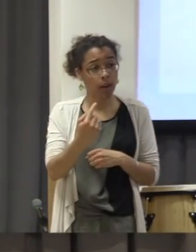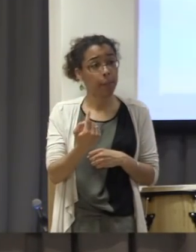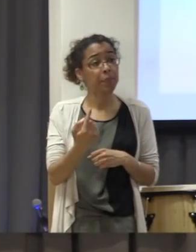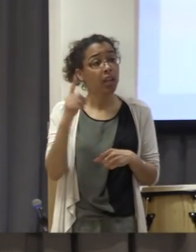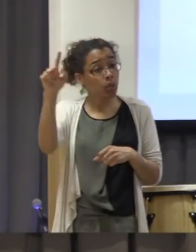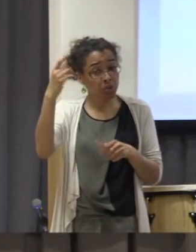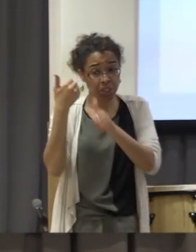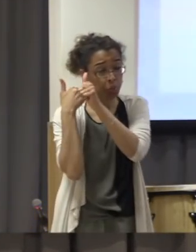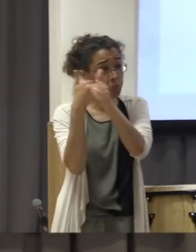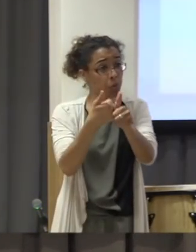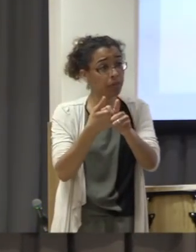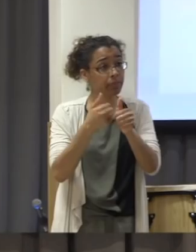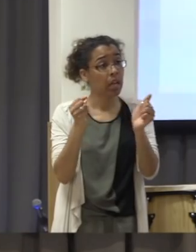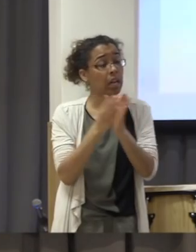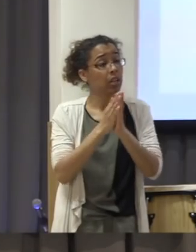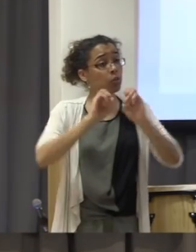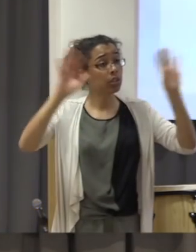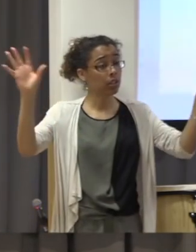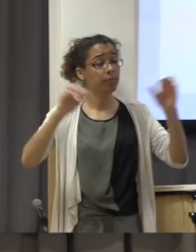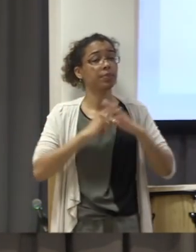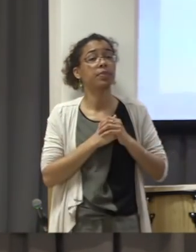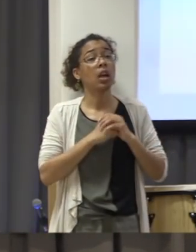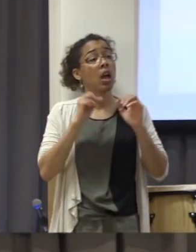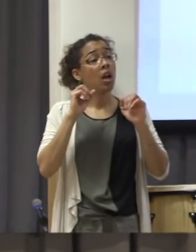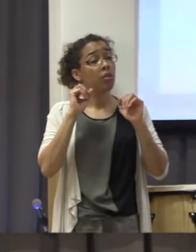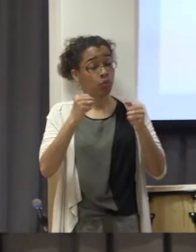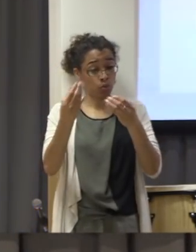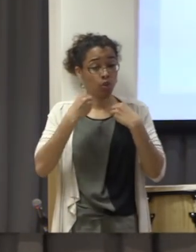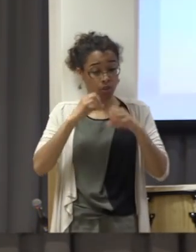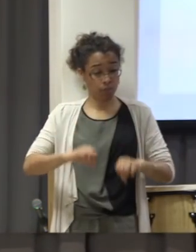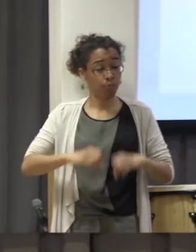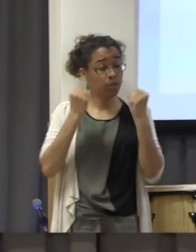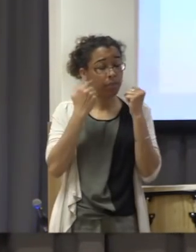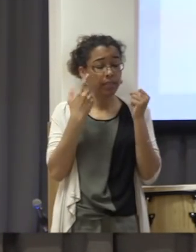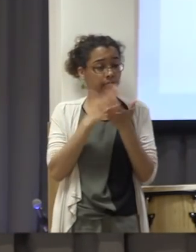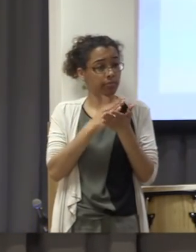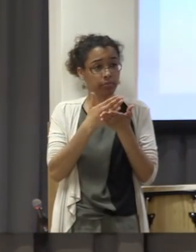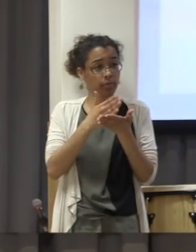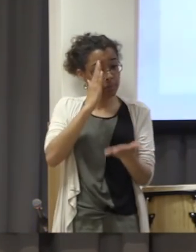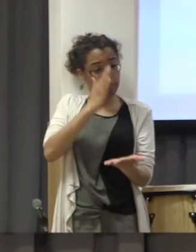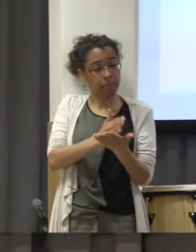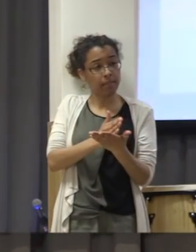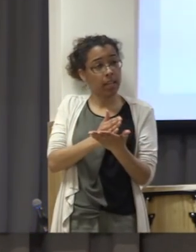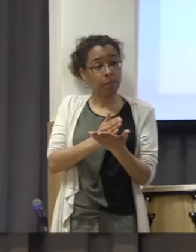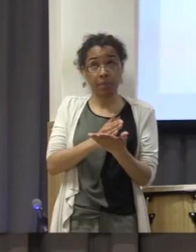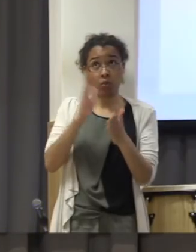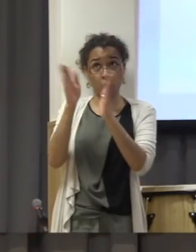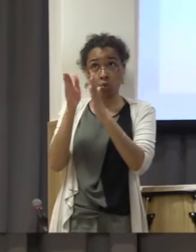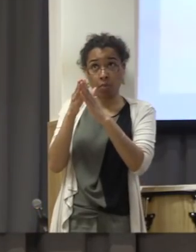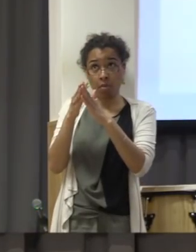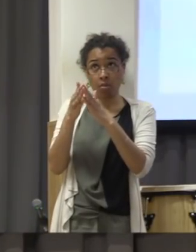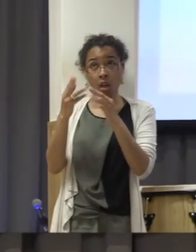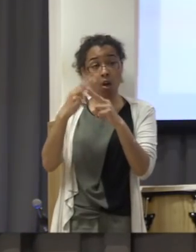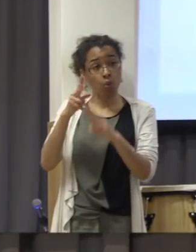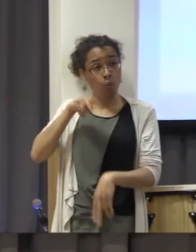de croire. Alléluia. Il t'a donné une possibilité. Si tu ne doutes pas, tout ce que tu demanderas à mon nom, cela